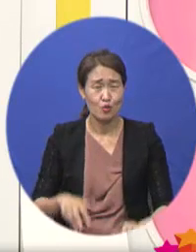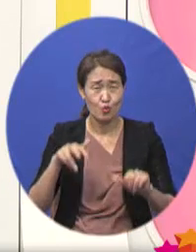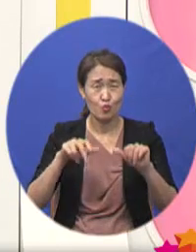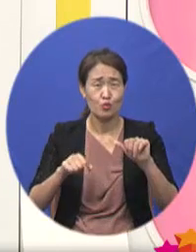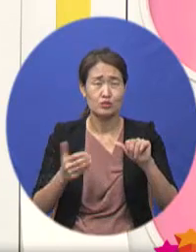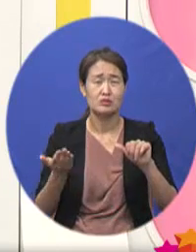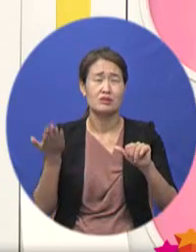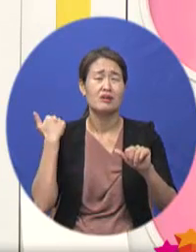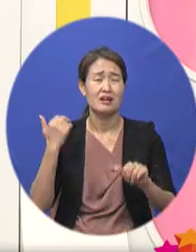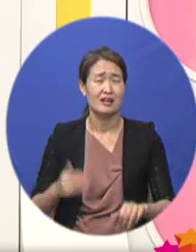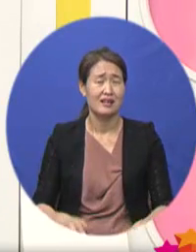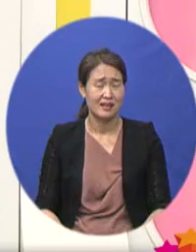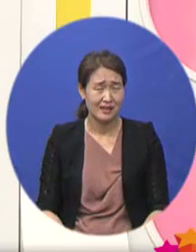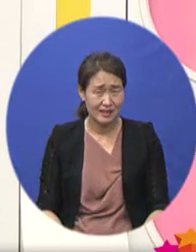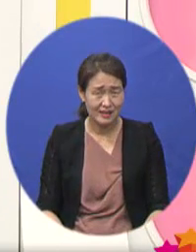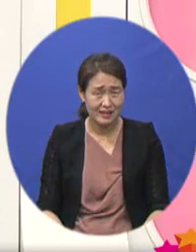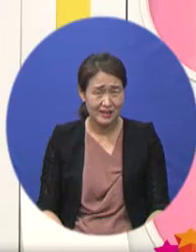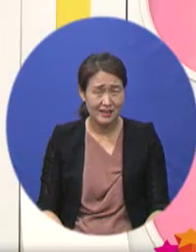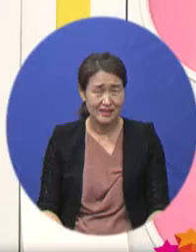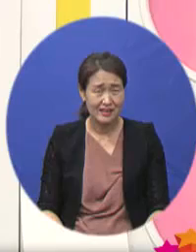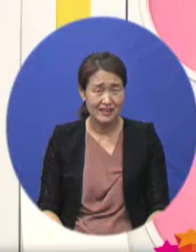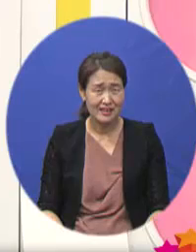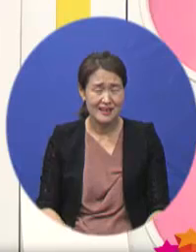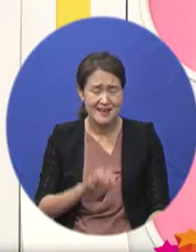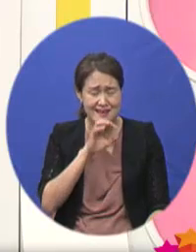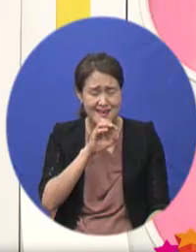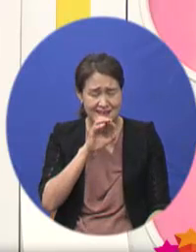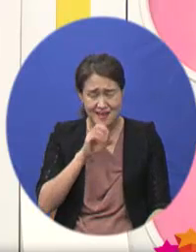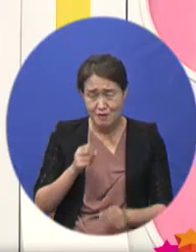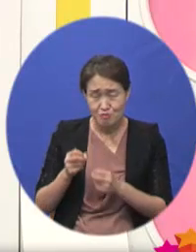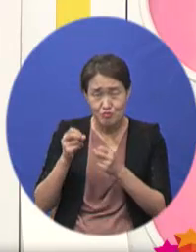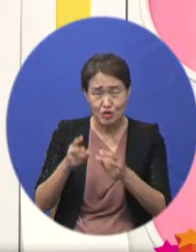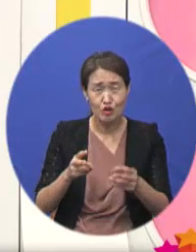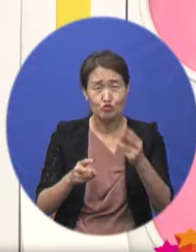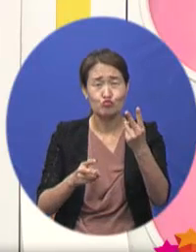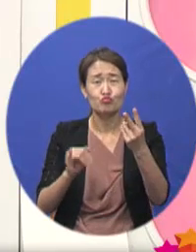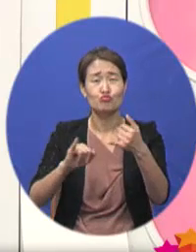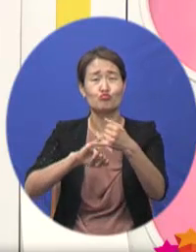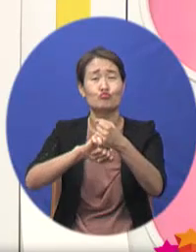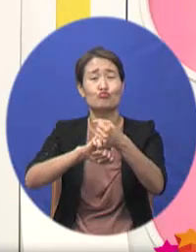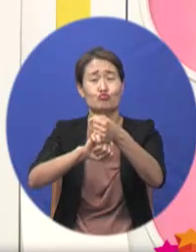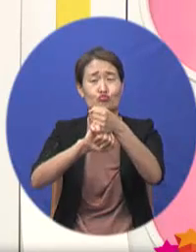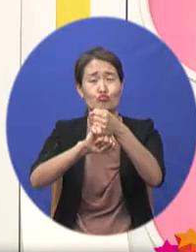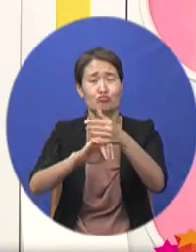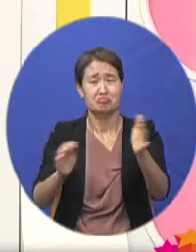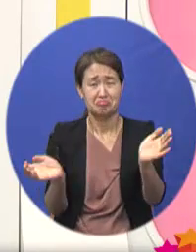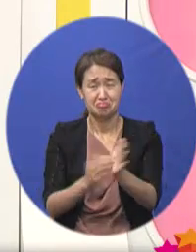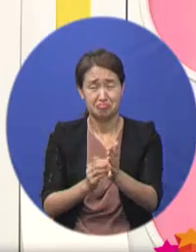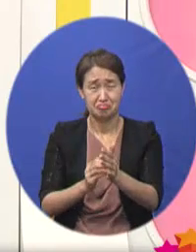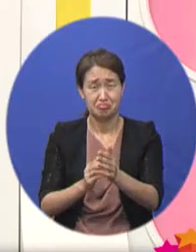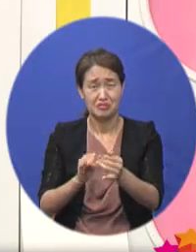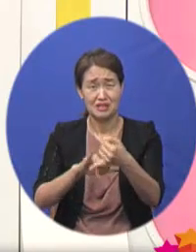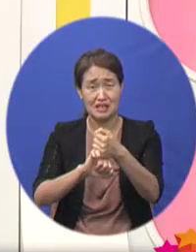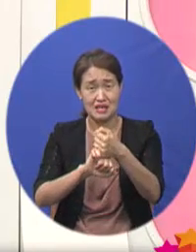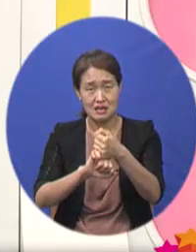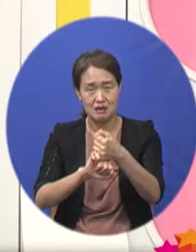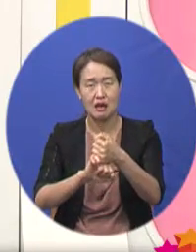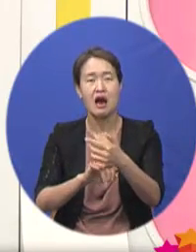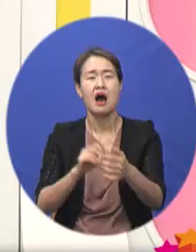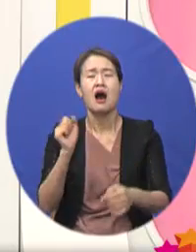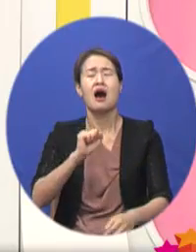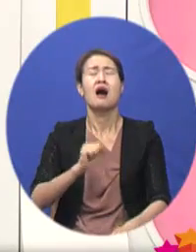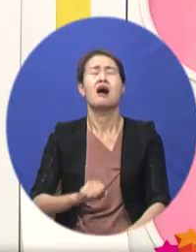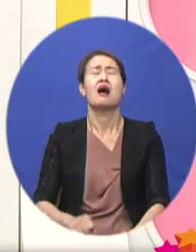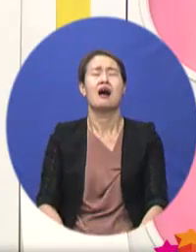그때 석 달 됐어. 예. 보내준다고 둘이 약속, 손가락 걸고 약속하더니. 그 손가락 걸, 맞아. 손가락